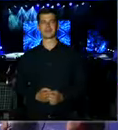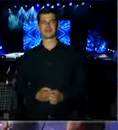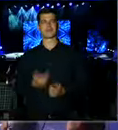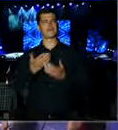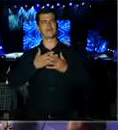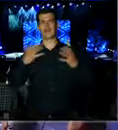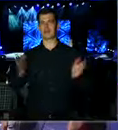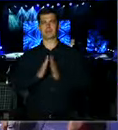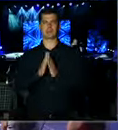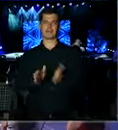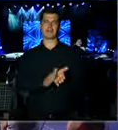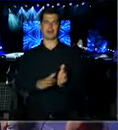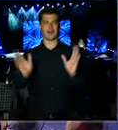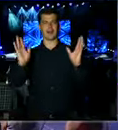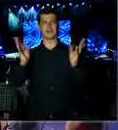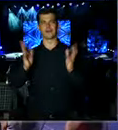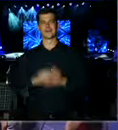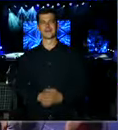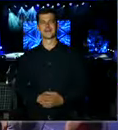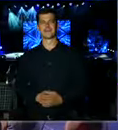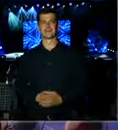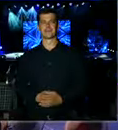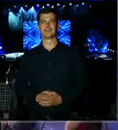Wielkie brawa dla wszystkich kandydatek.